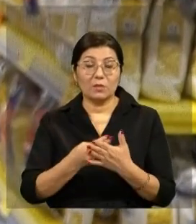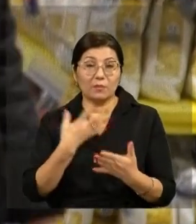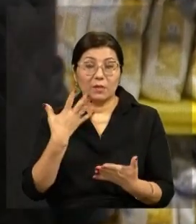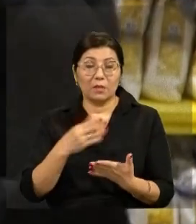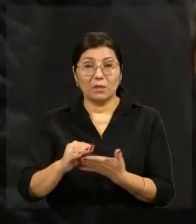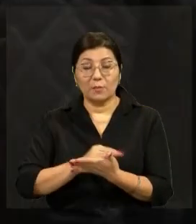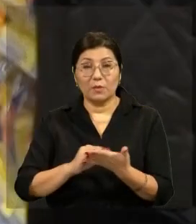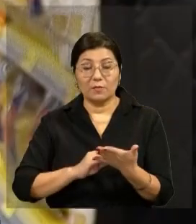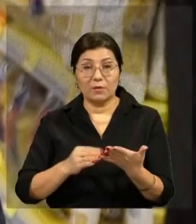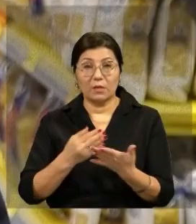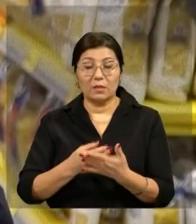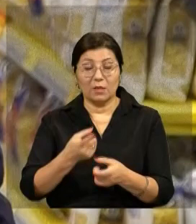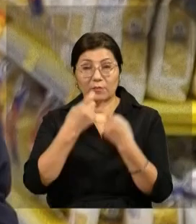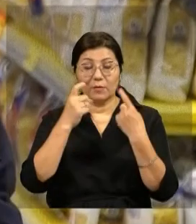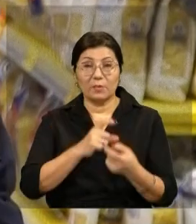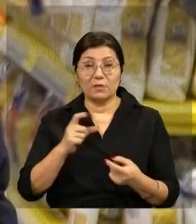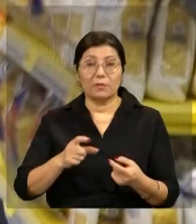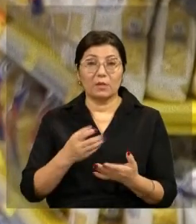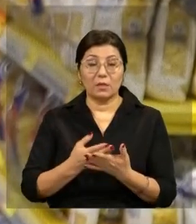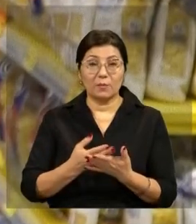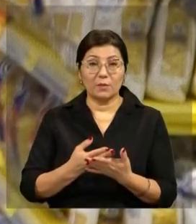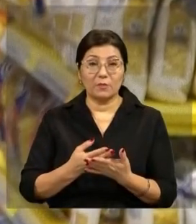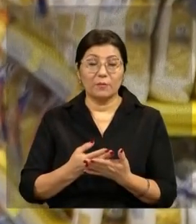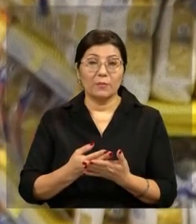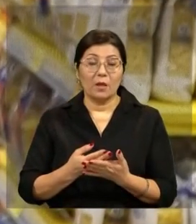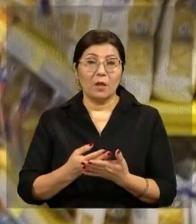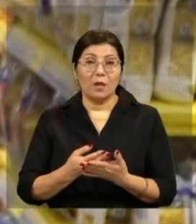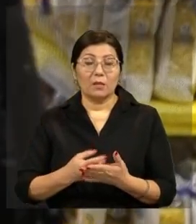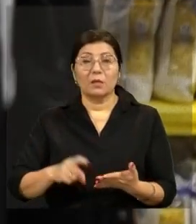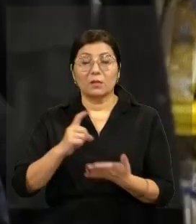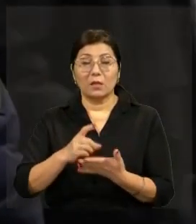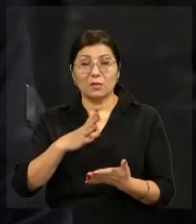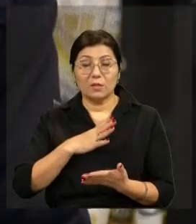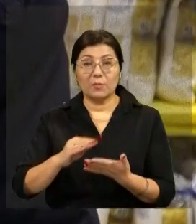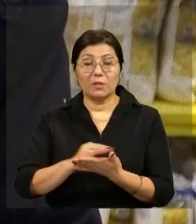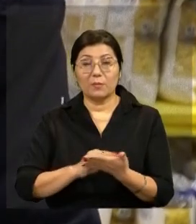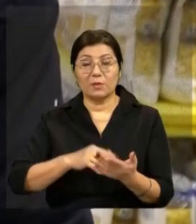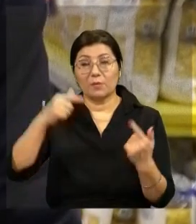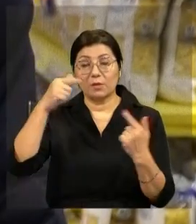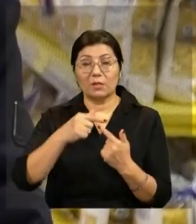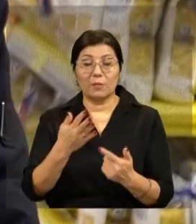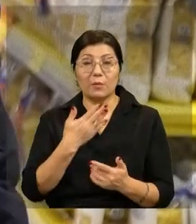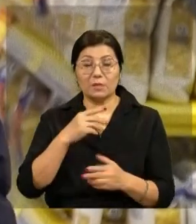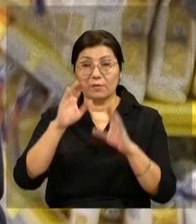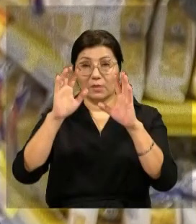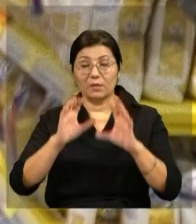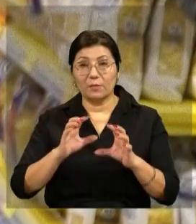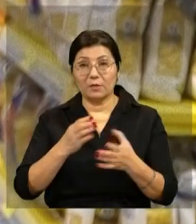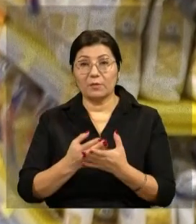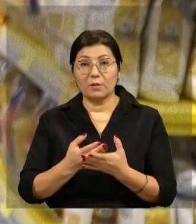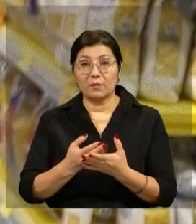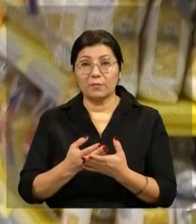товар, информация для потребителей, сопровождающая продаваемые предметы, должны быть написаны в соответствии с языковым законодательством Республики